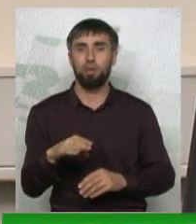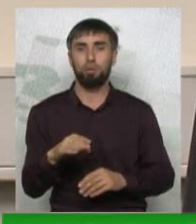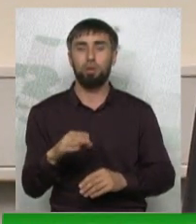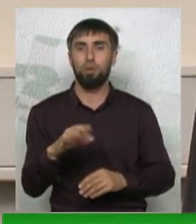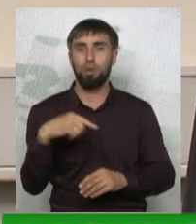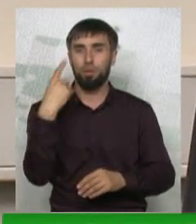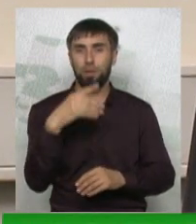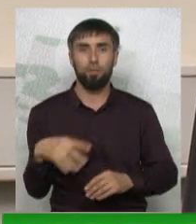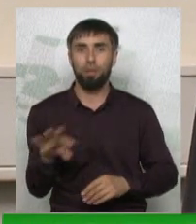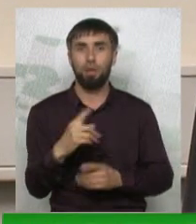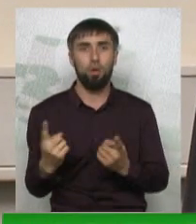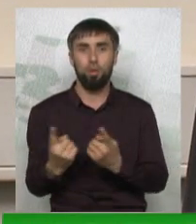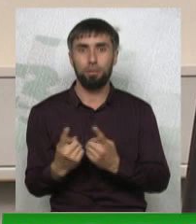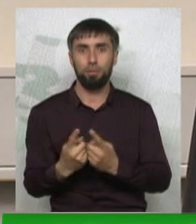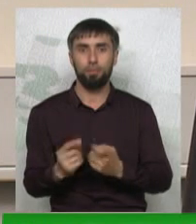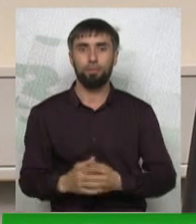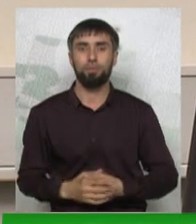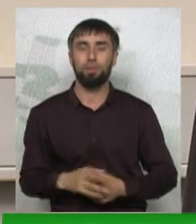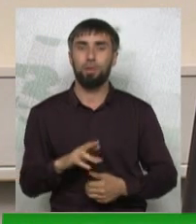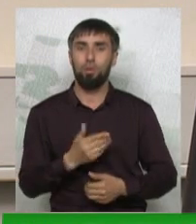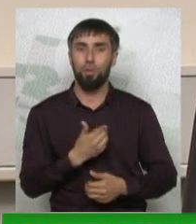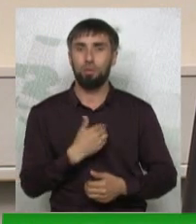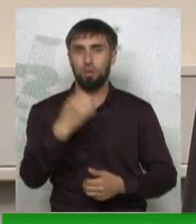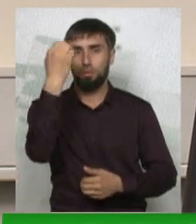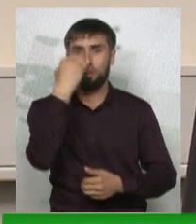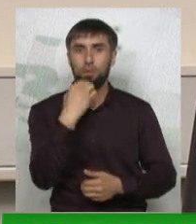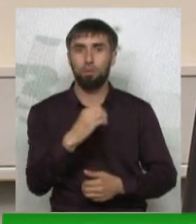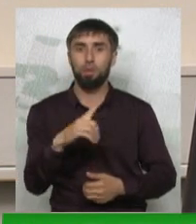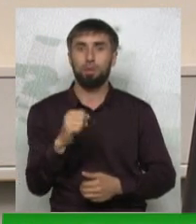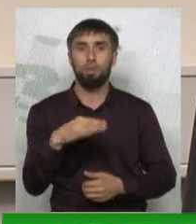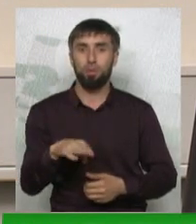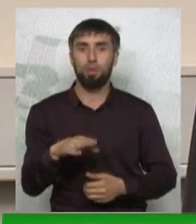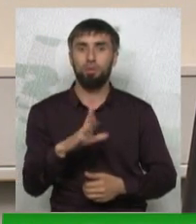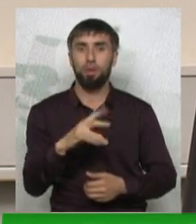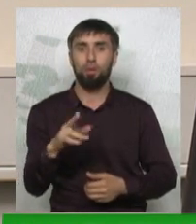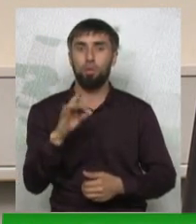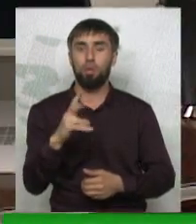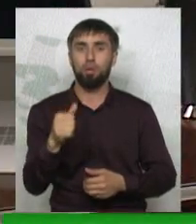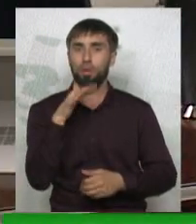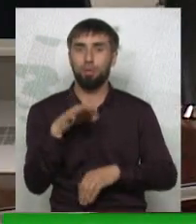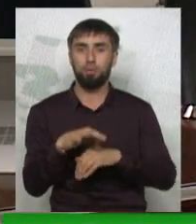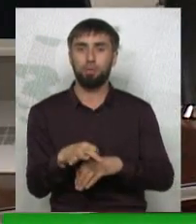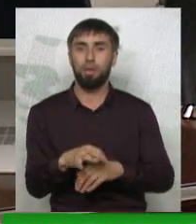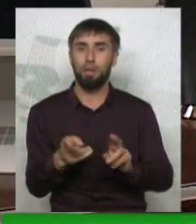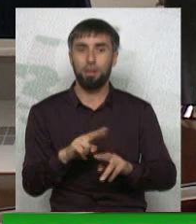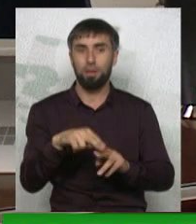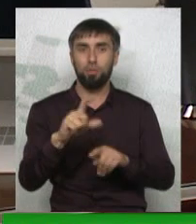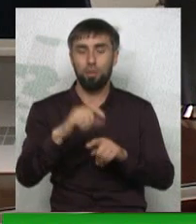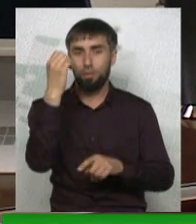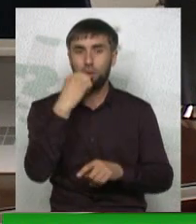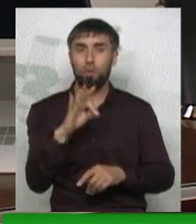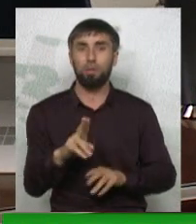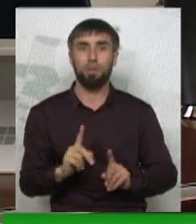лица всех одноклассников хочу поблагодарить ее за тот вклад, который она внесла. Эти слова благодарности